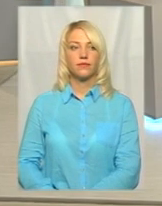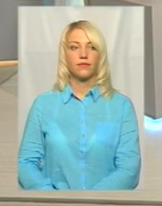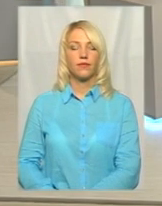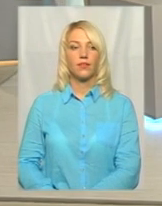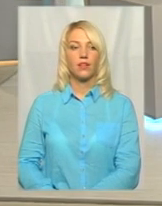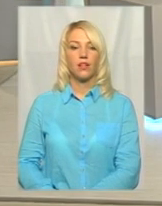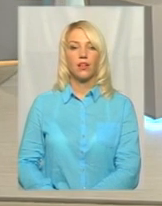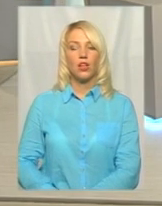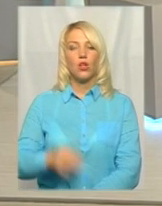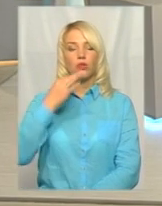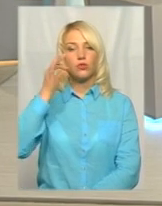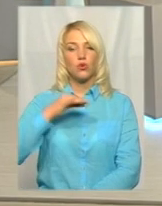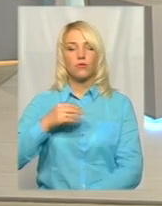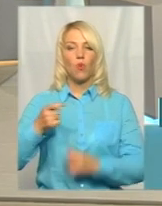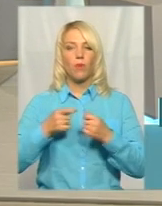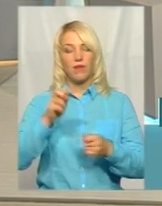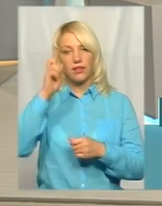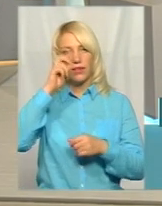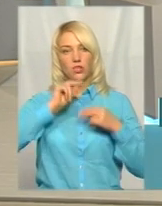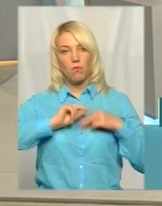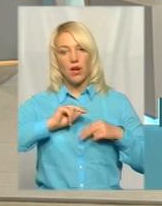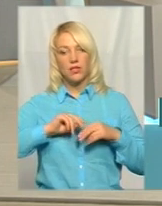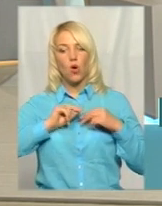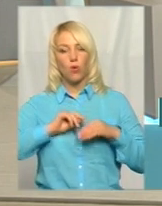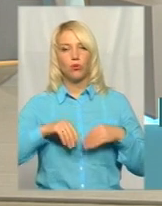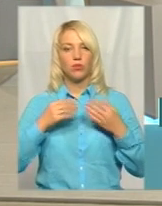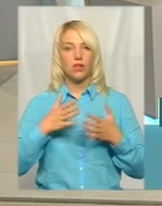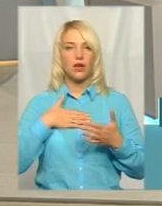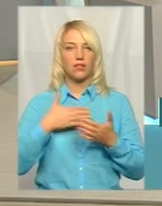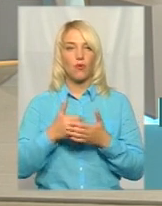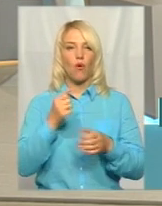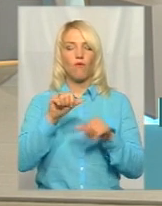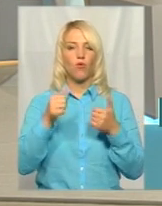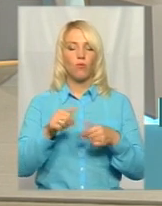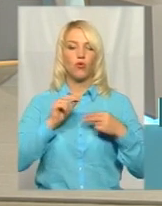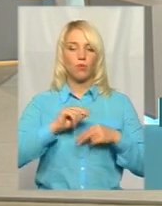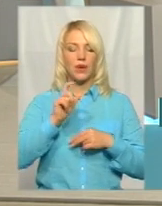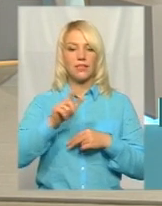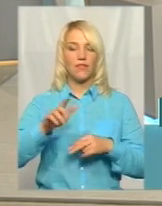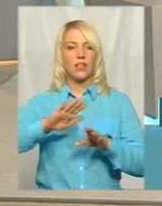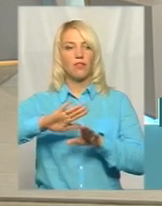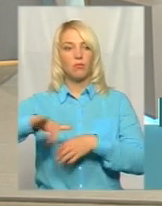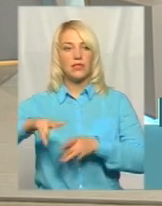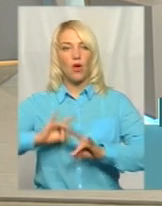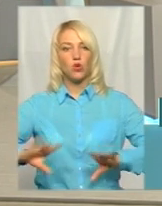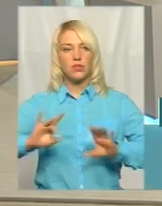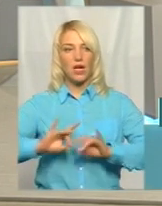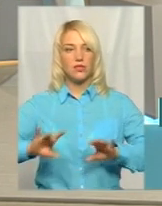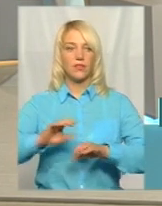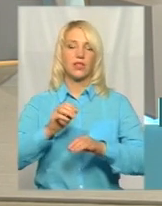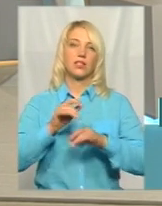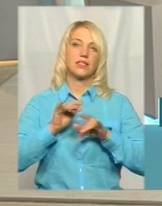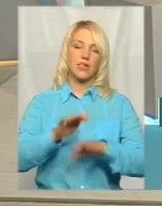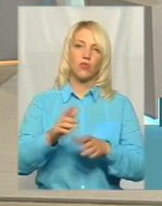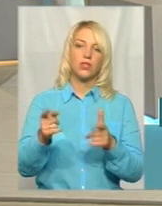Пане Віталію, із досвіду управління Держпраці, роботодавці активніше оформлюють працівників після роз'яснювальних візитів чи після